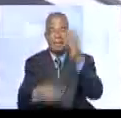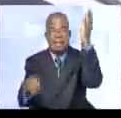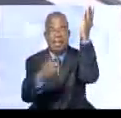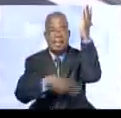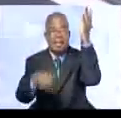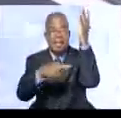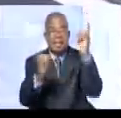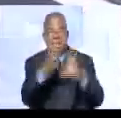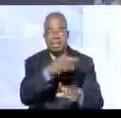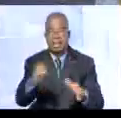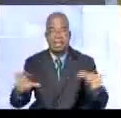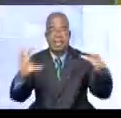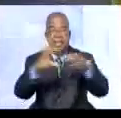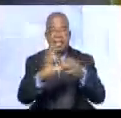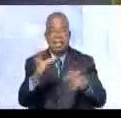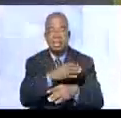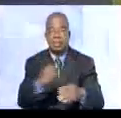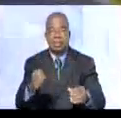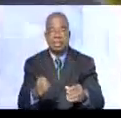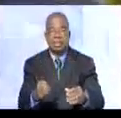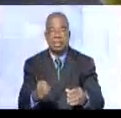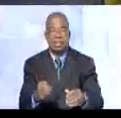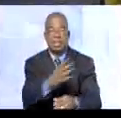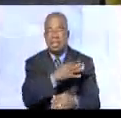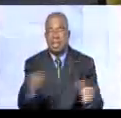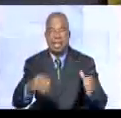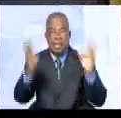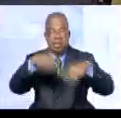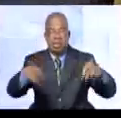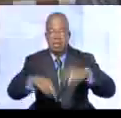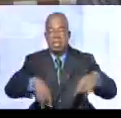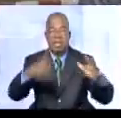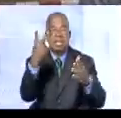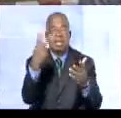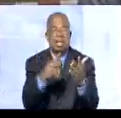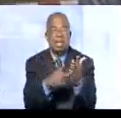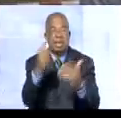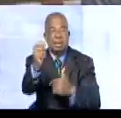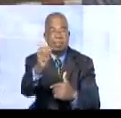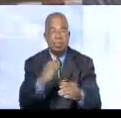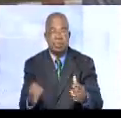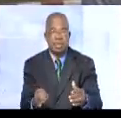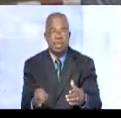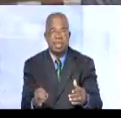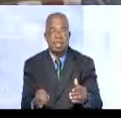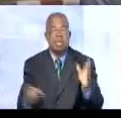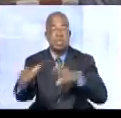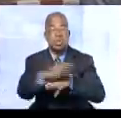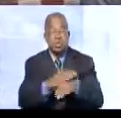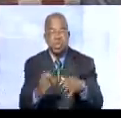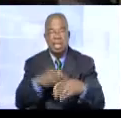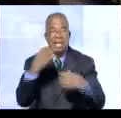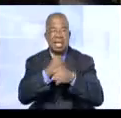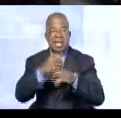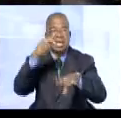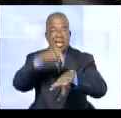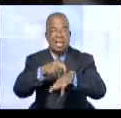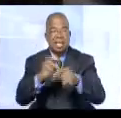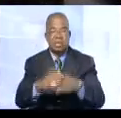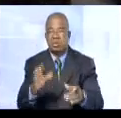solidarité BRS et l'examen de deux projets d'actes additionnels. Le premier porte sur la création de